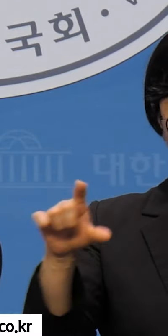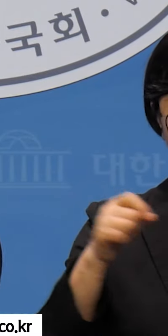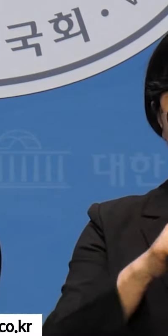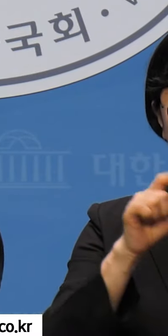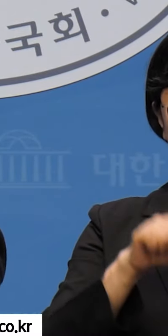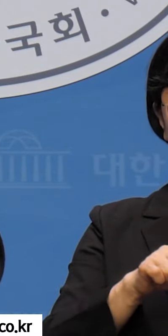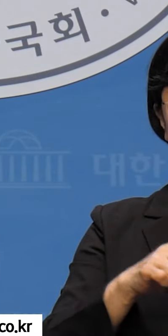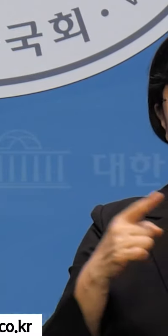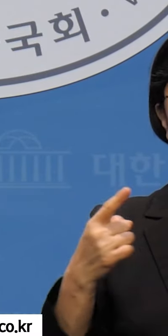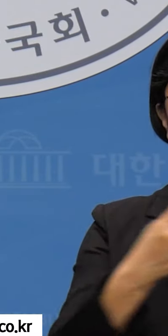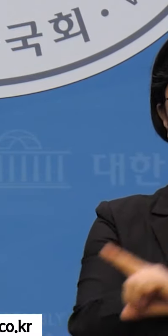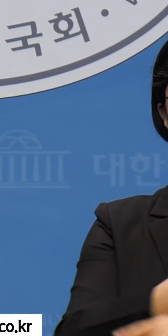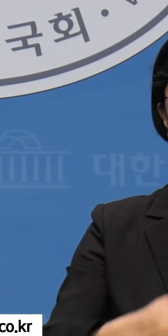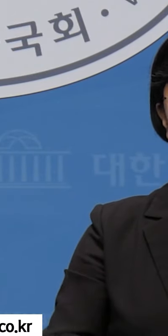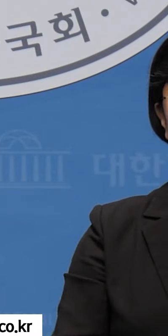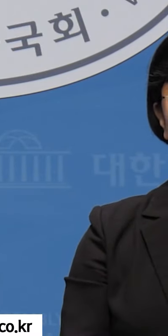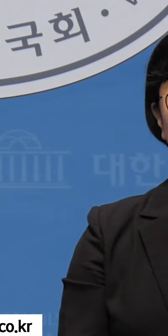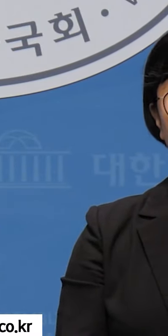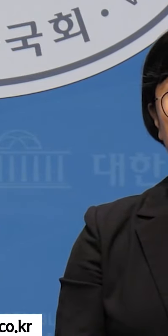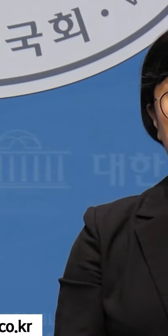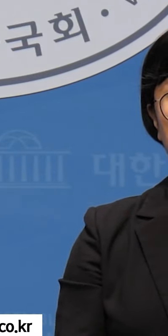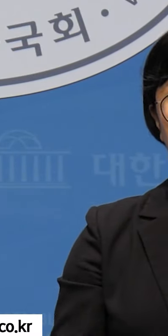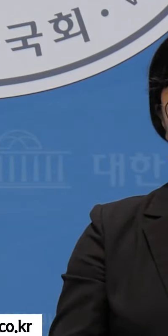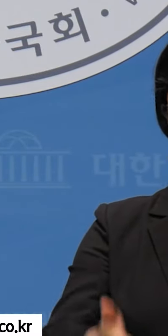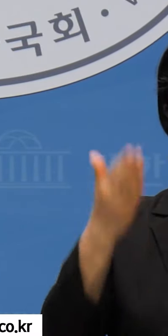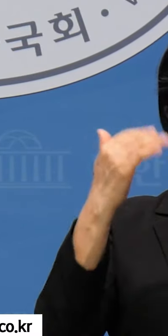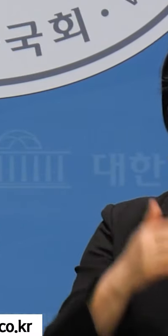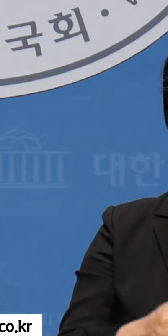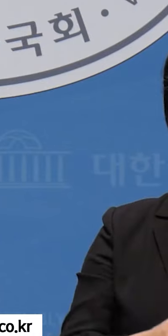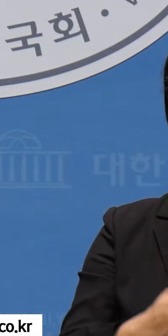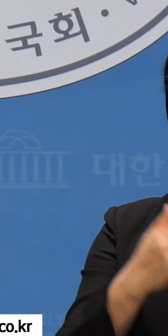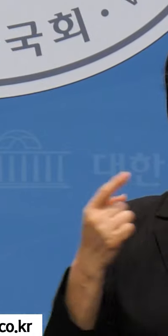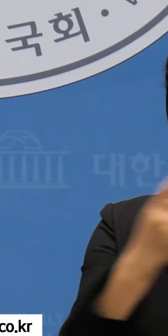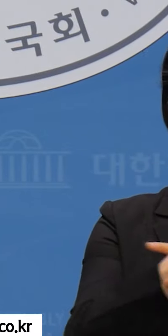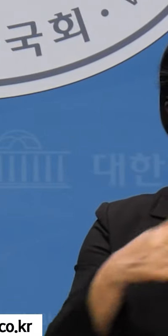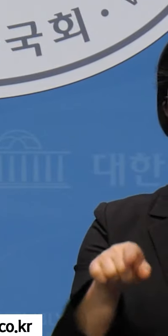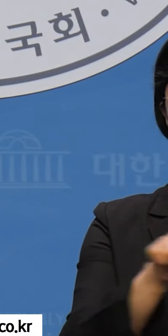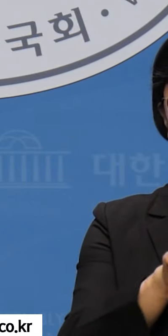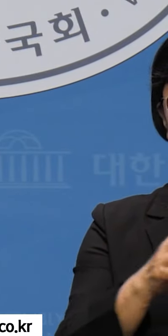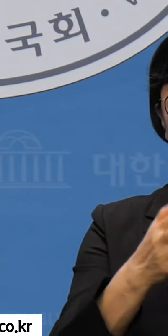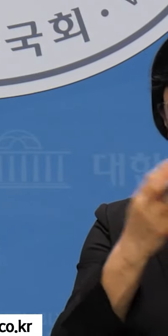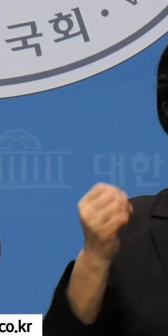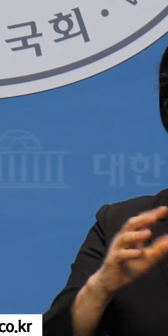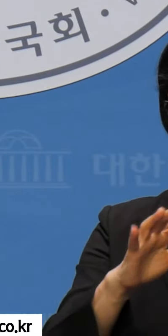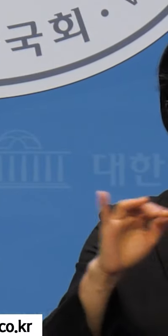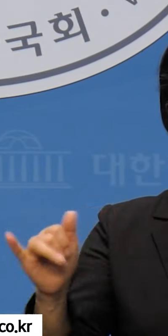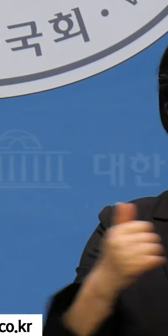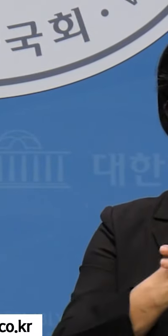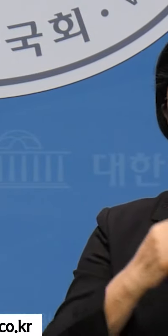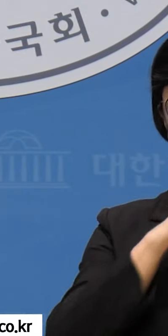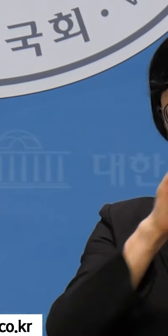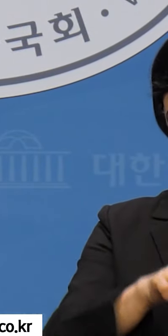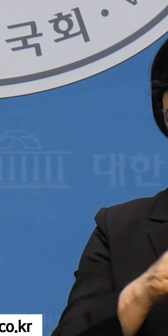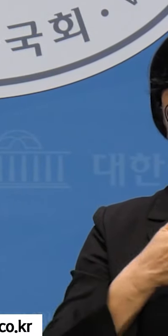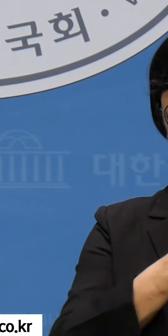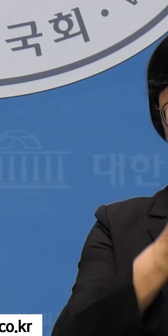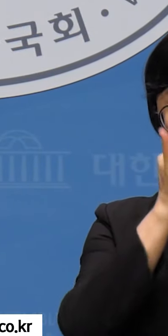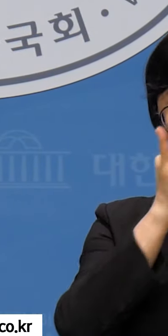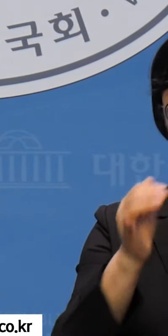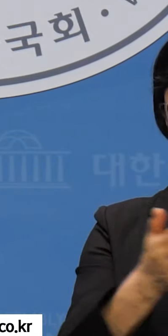보관 개선. 상위 3개 개선안은 그간 많은 국민이 의혹을